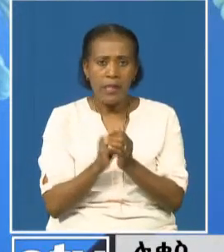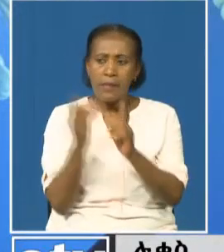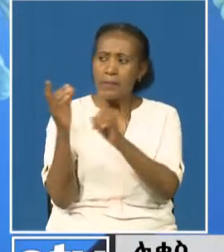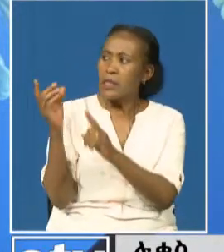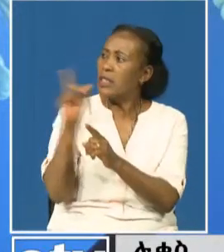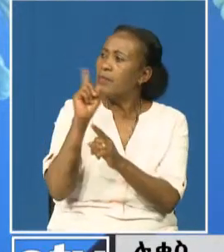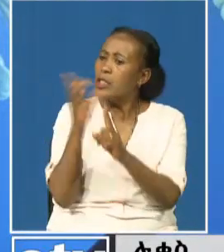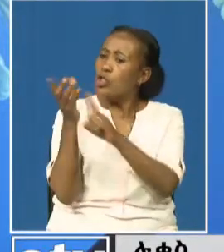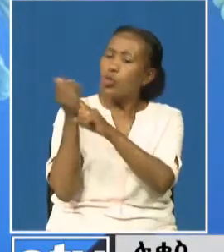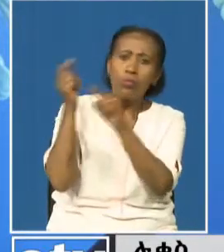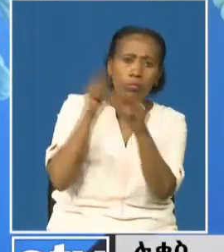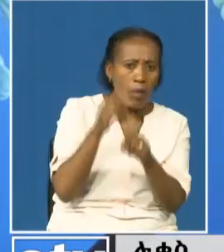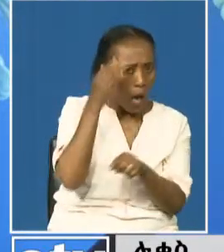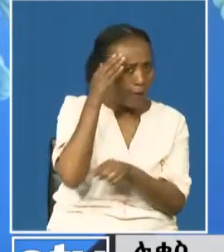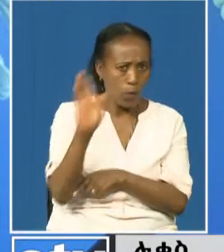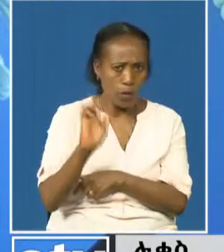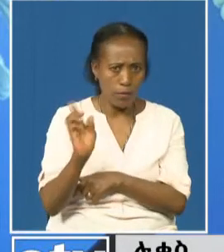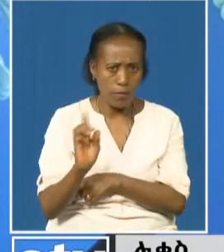ይዞ እንደሚመጣ አይታወቅም።